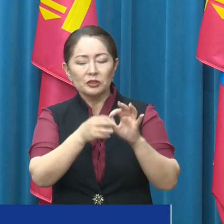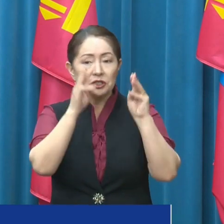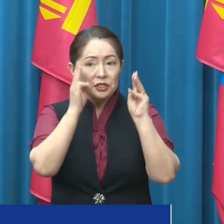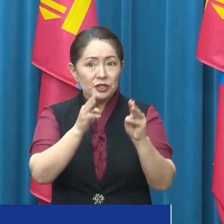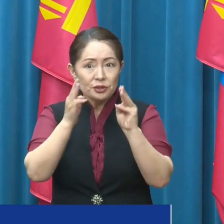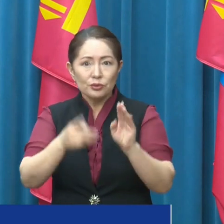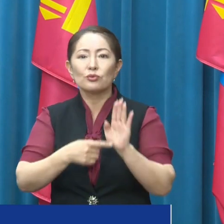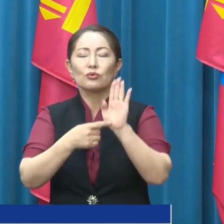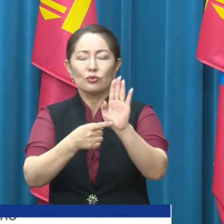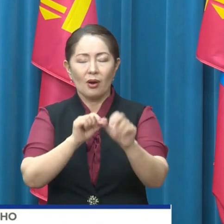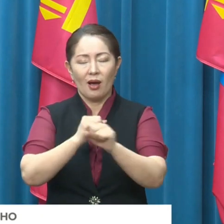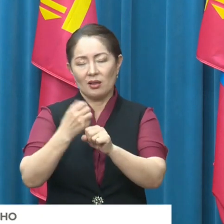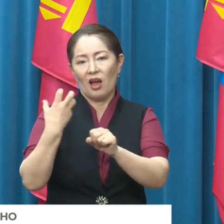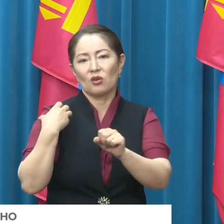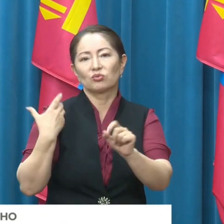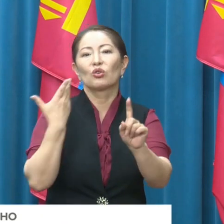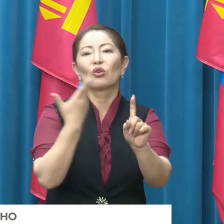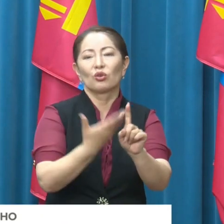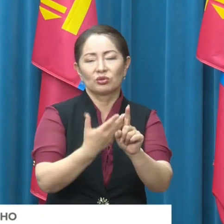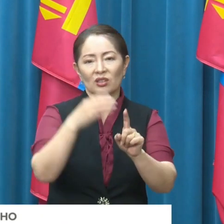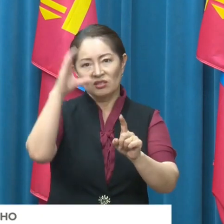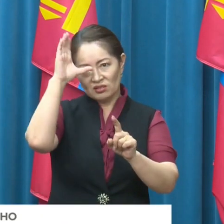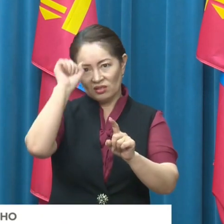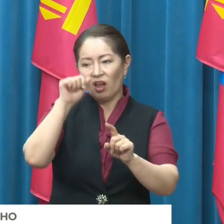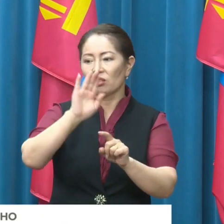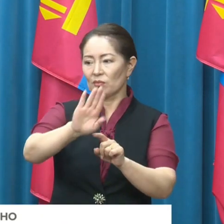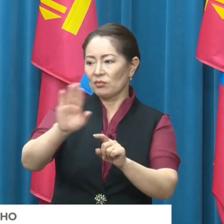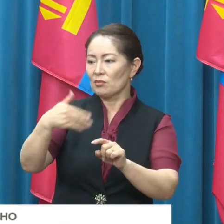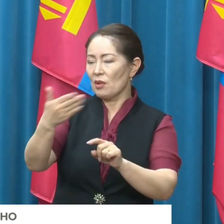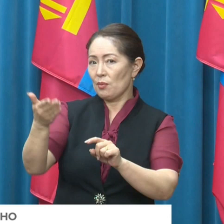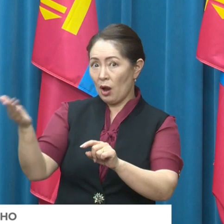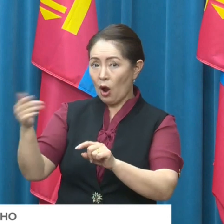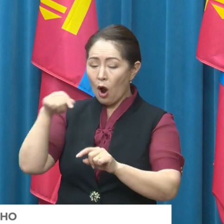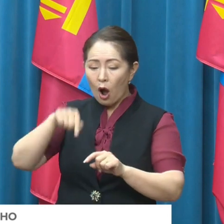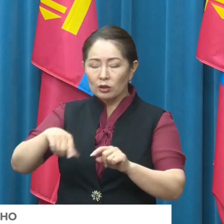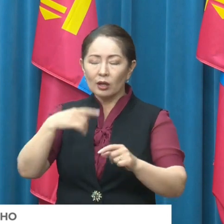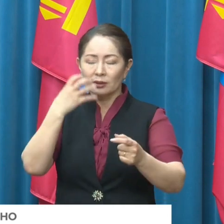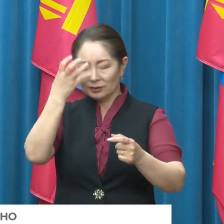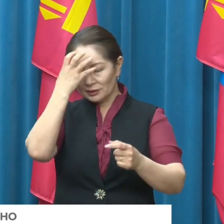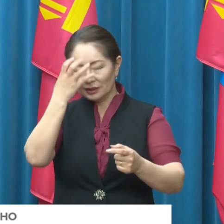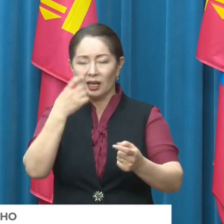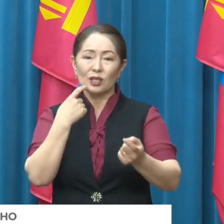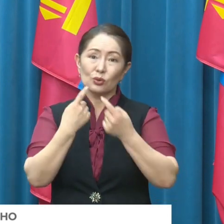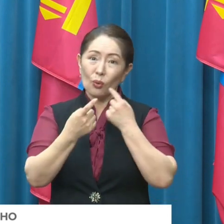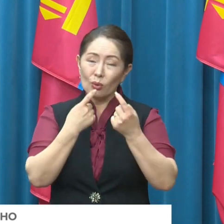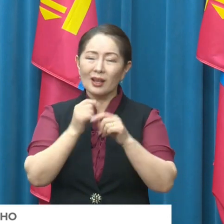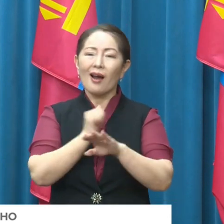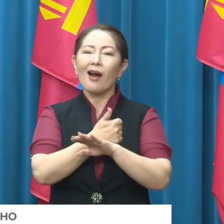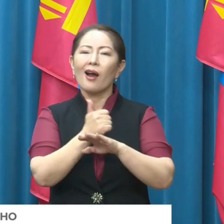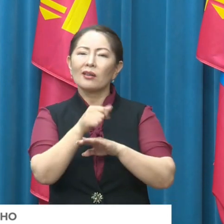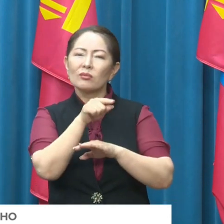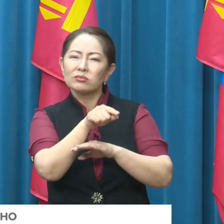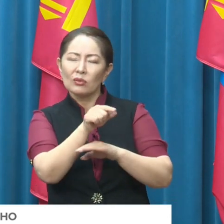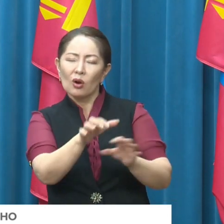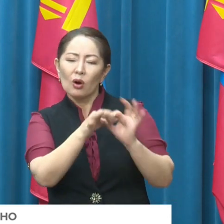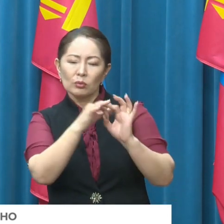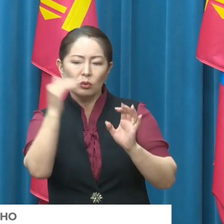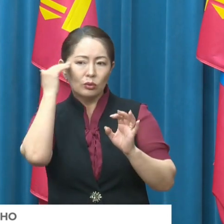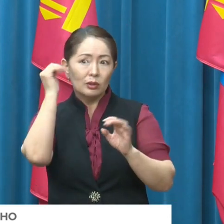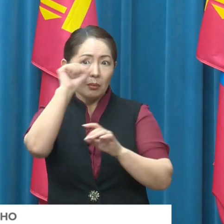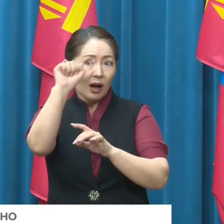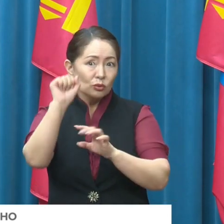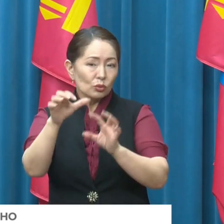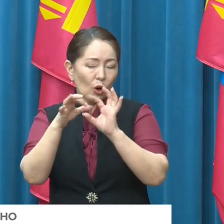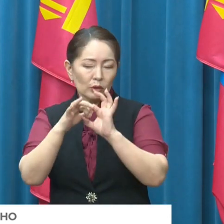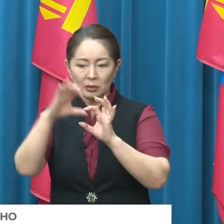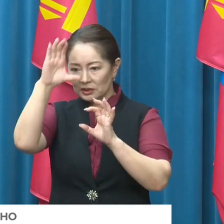үүргийг сайд нарт өгсөн. За, тийм учраас өнөөдрийн засгийн газрын ээлж хурлаанаар аялжуулчлалын салбарын тулгамдж байгаа асуудлуудын талаар